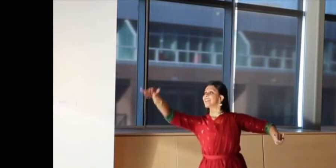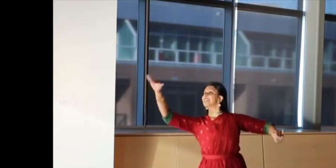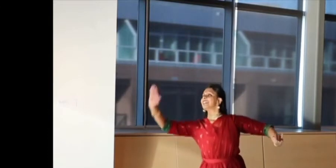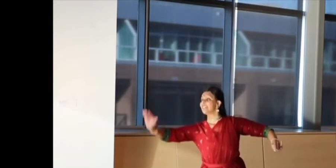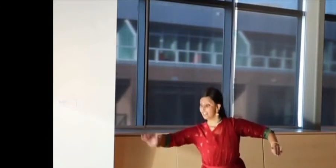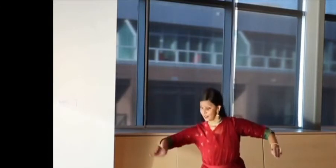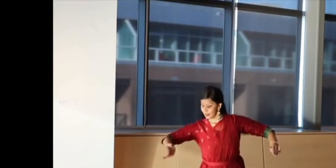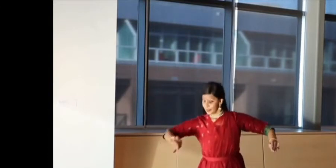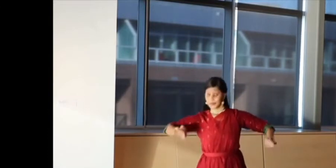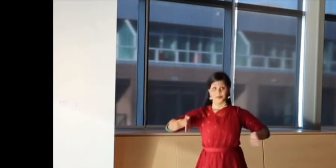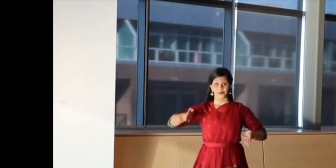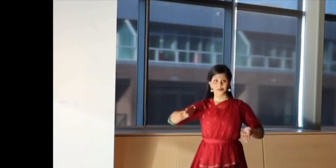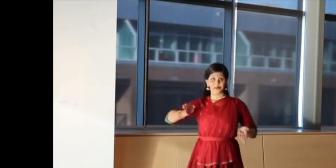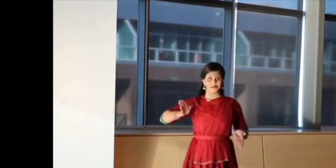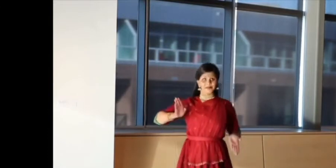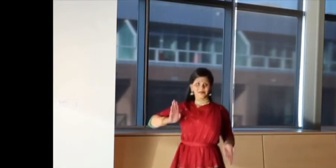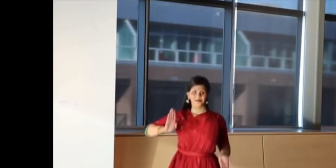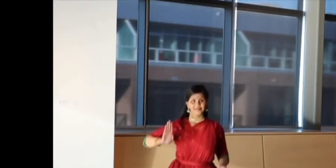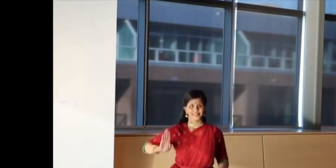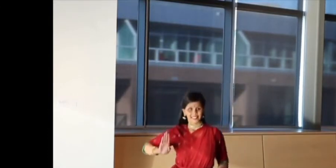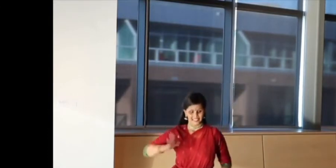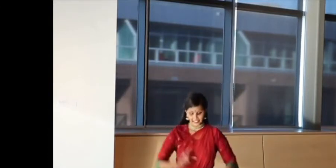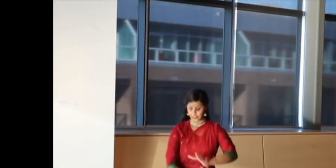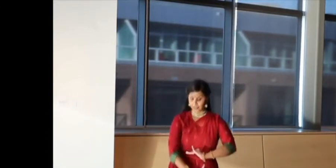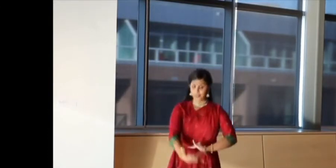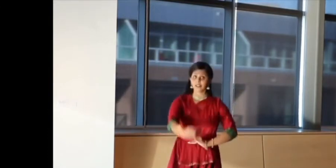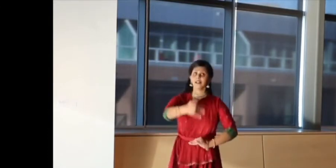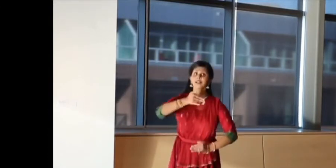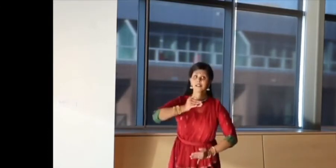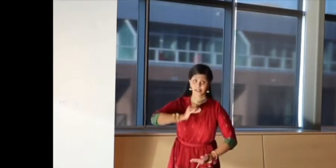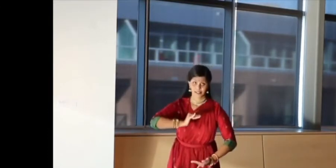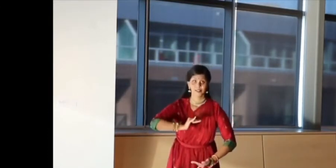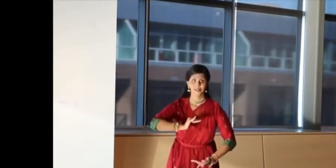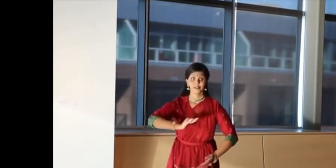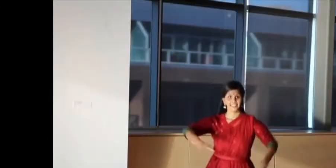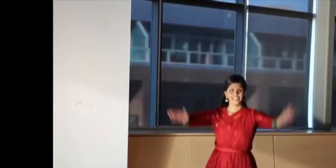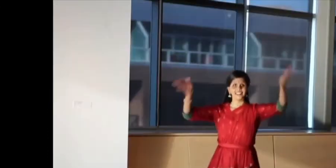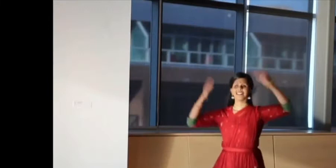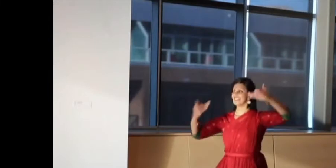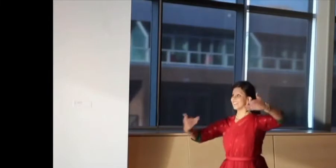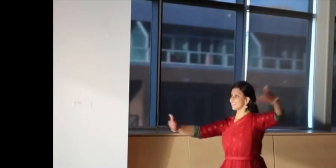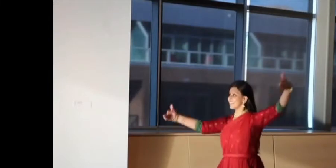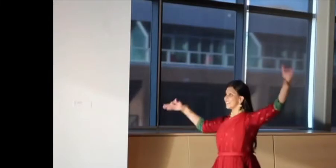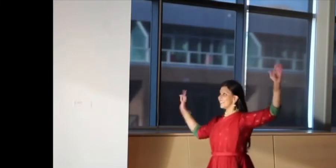एकदन्ताय वक्रतुण्डाय गौरीतनयाय धीमहि